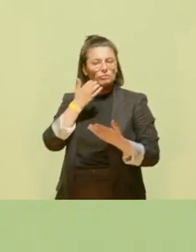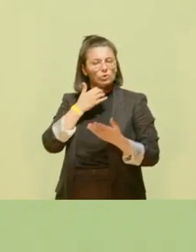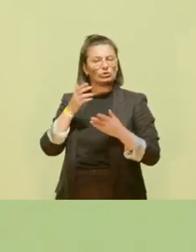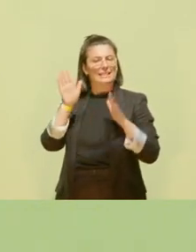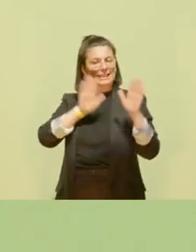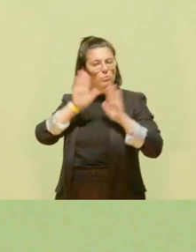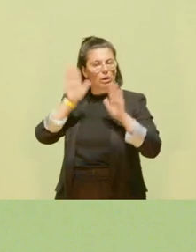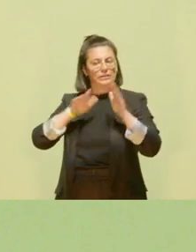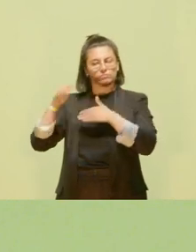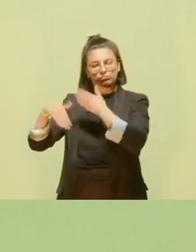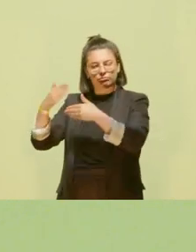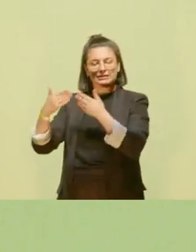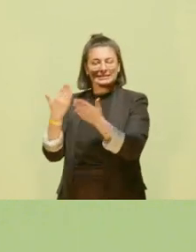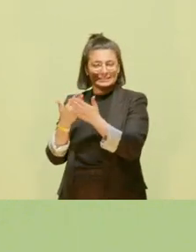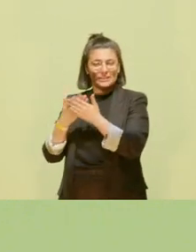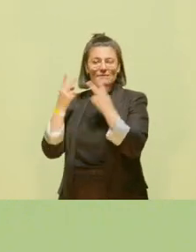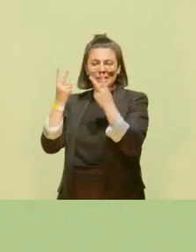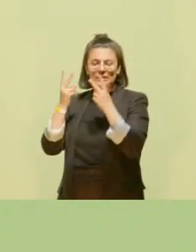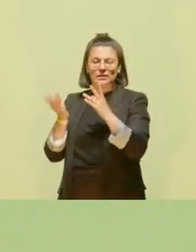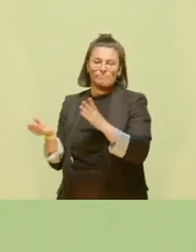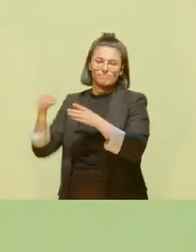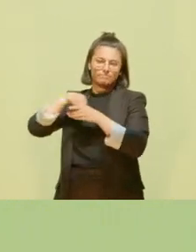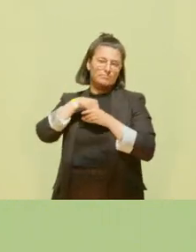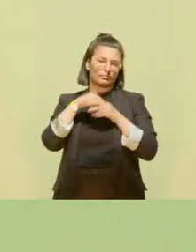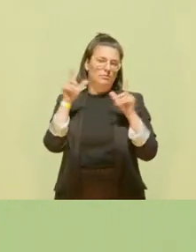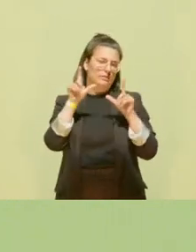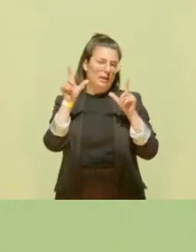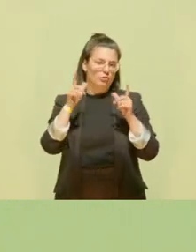demokratisches Miteinander mit uns erfahren könnt.